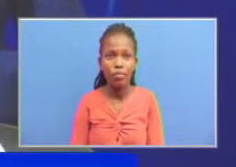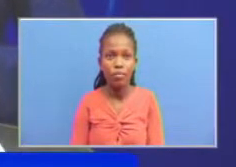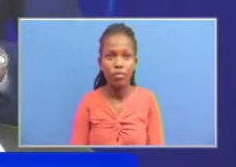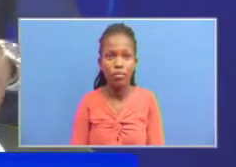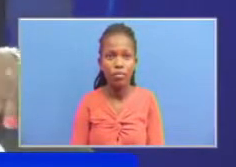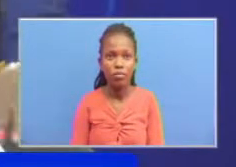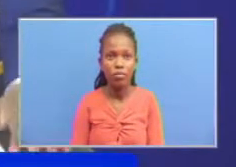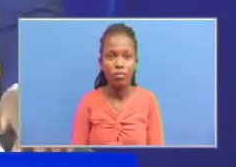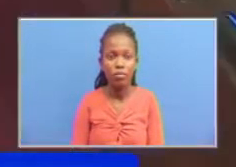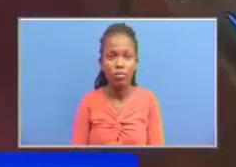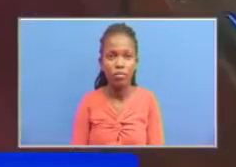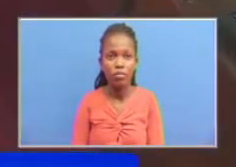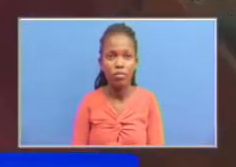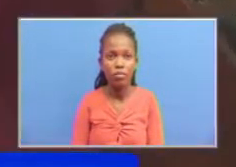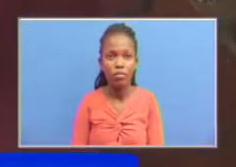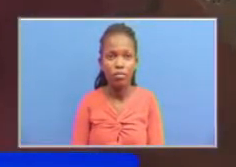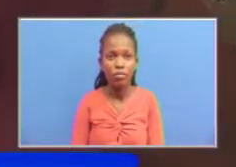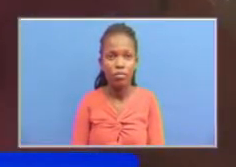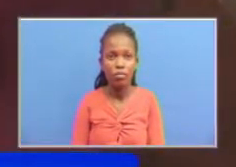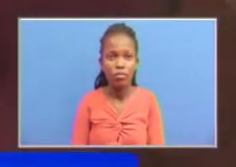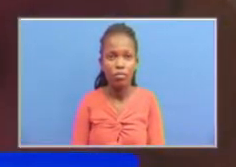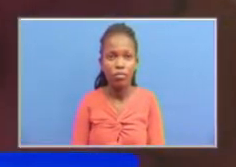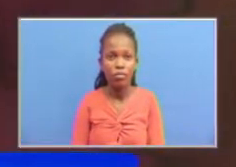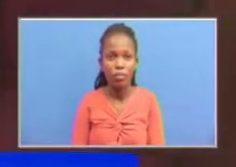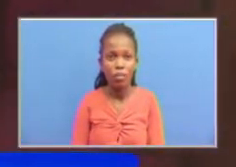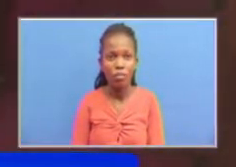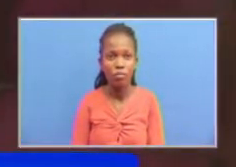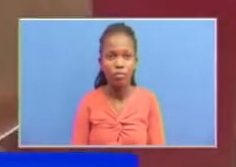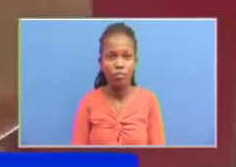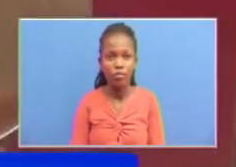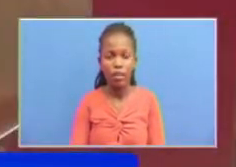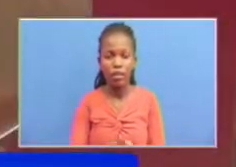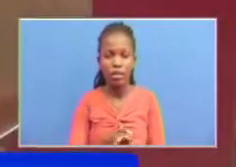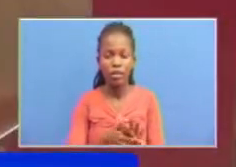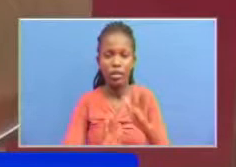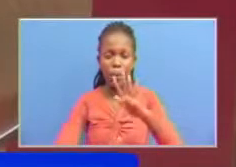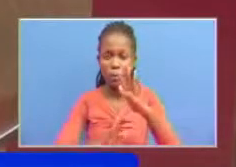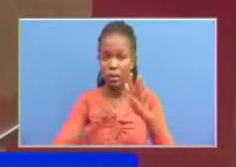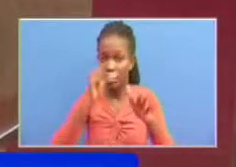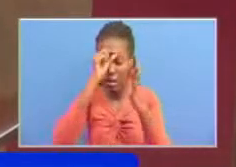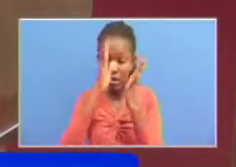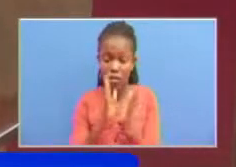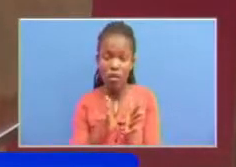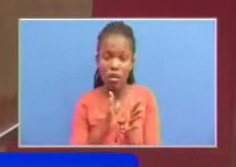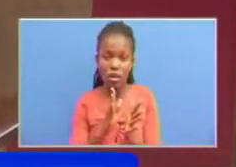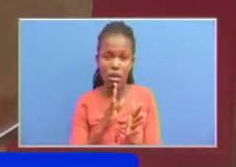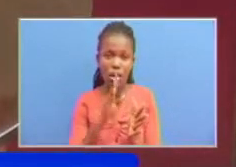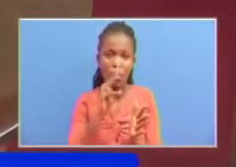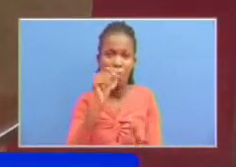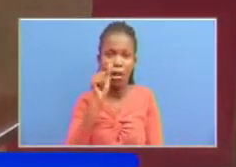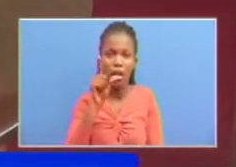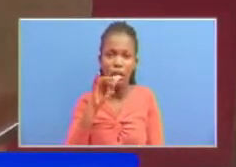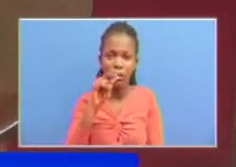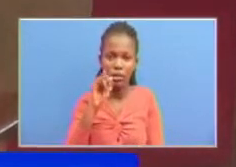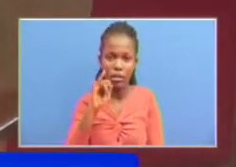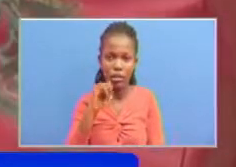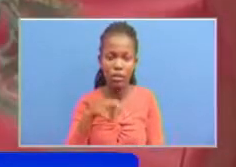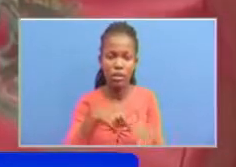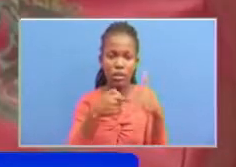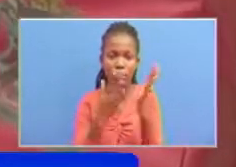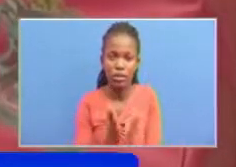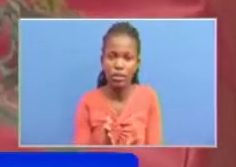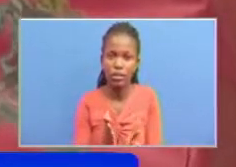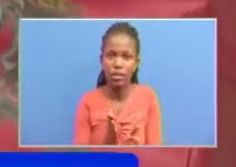Mudenani wa umundi. Edha Ndusomwa ni munini wa governor county ya Masaku engineer Francis Maliti.